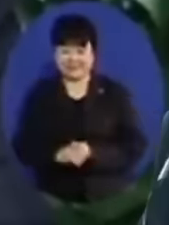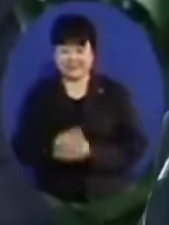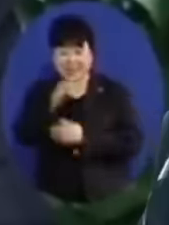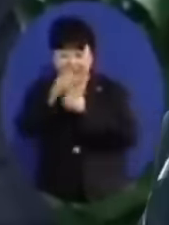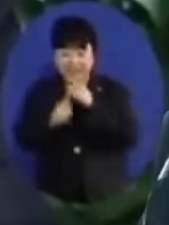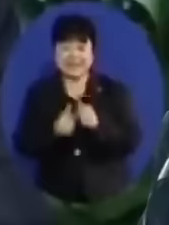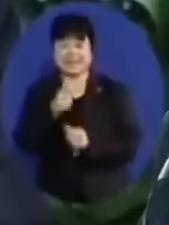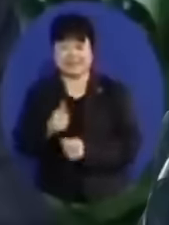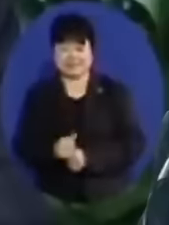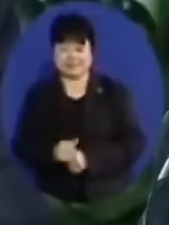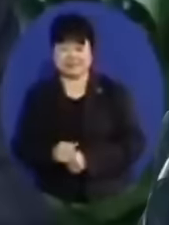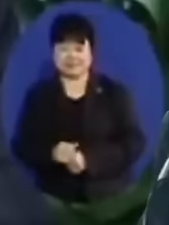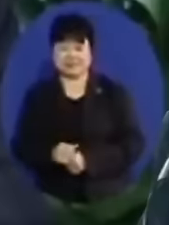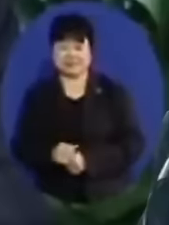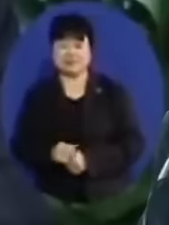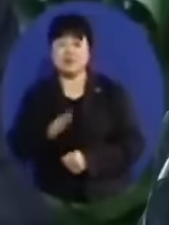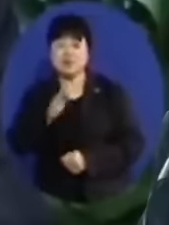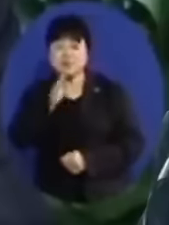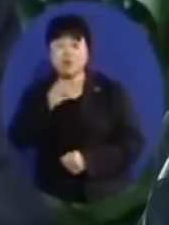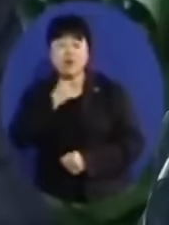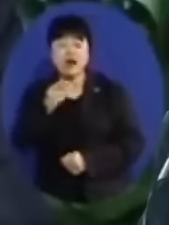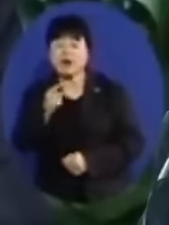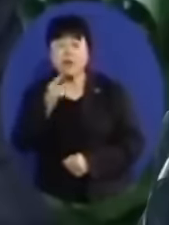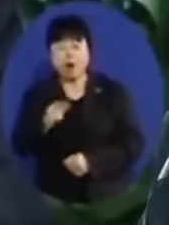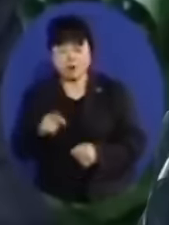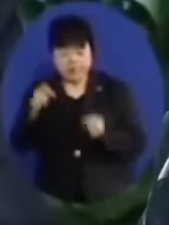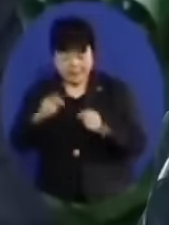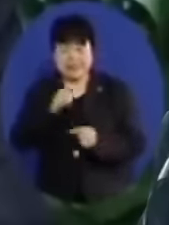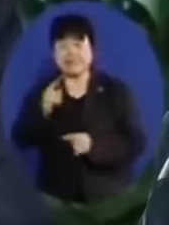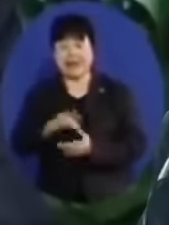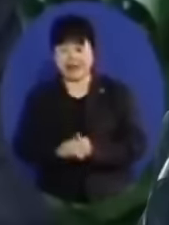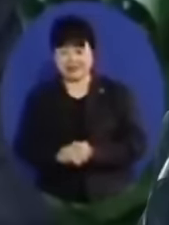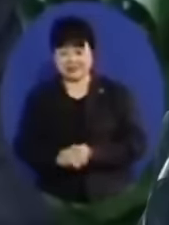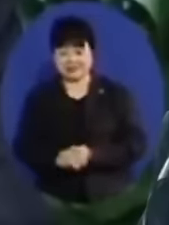하나님이 본론부터 말해라 서론하지 말고 그렇게 말할 것입니다.